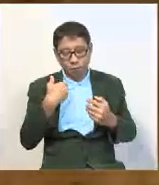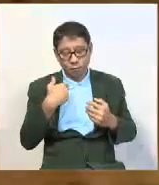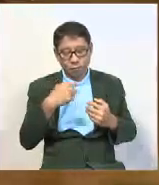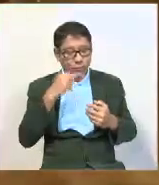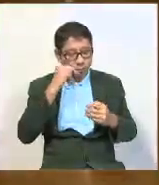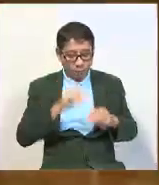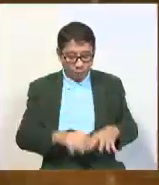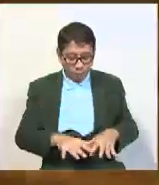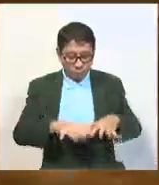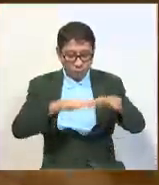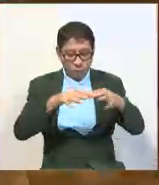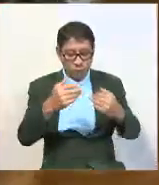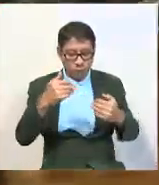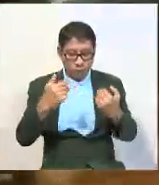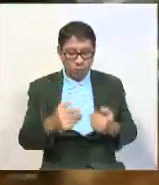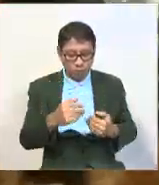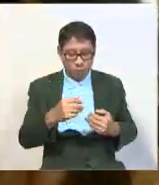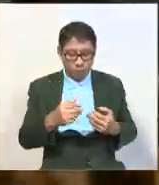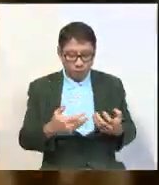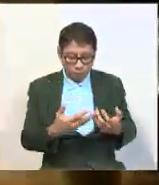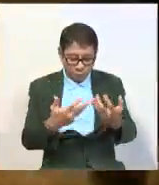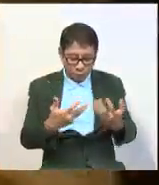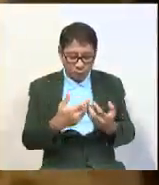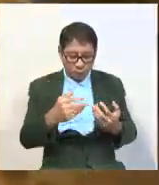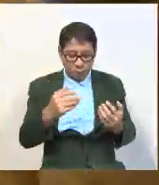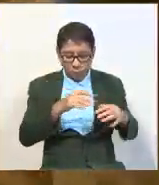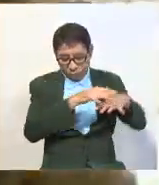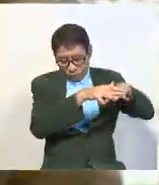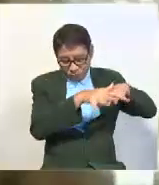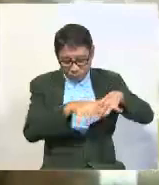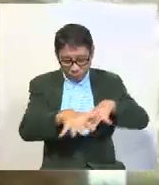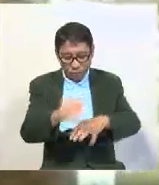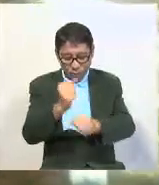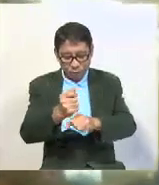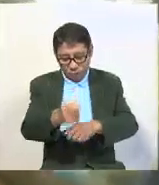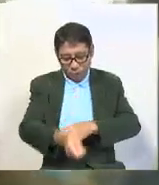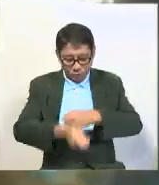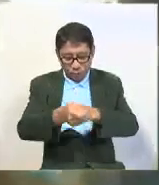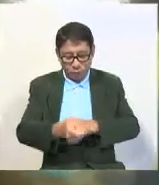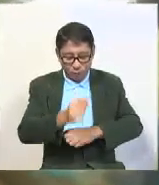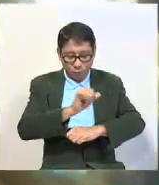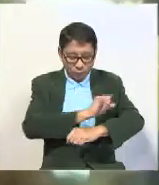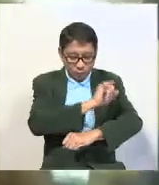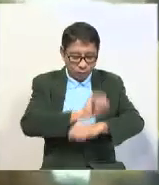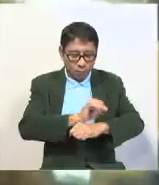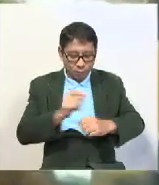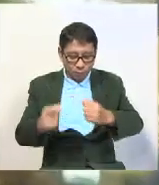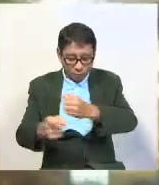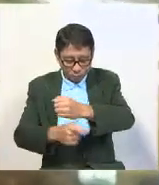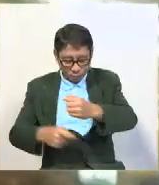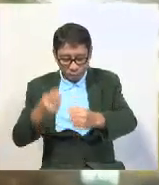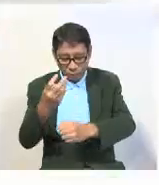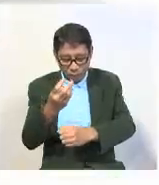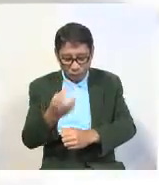กิดน้ำป่าไหลหลากพัดเอาเศษวัชพืชและดินโคลนไหลเข้าสู่พื้นที่การเกษตรทั้งไร่ทั้งนาข้าวรว